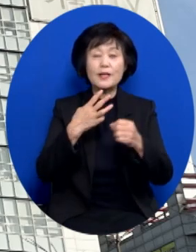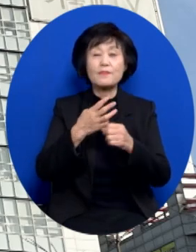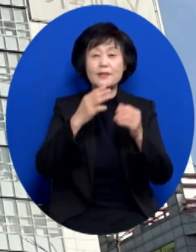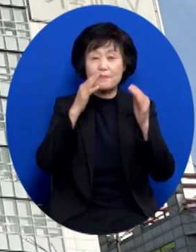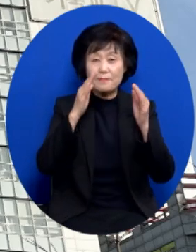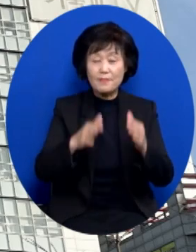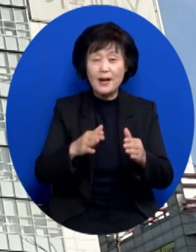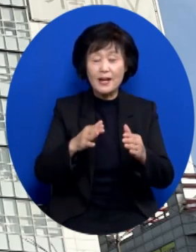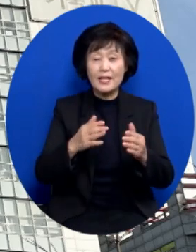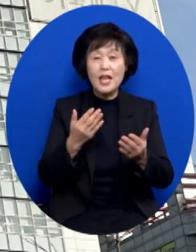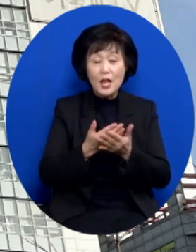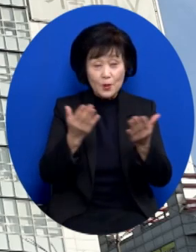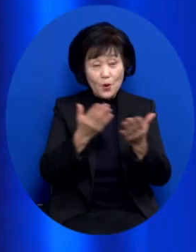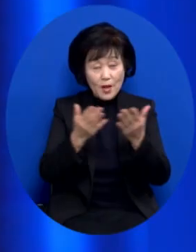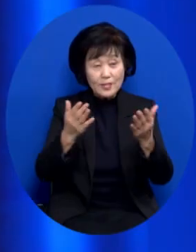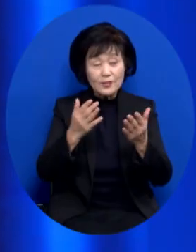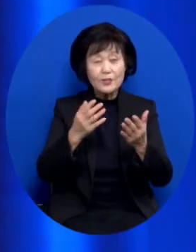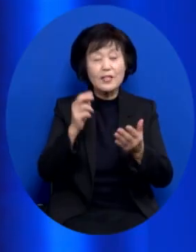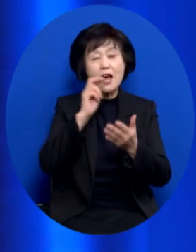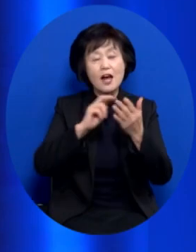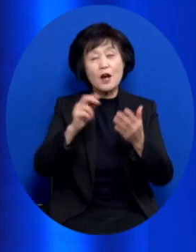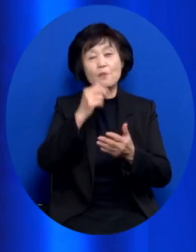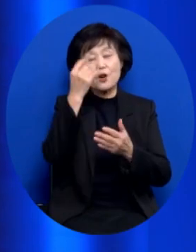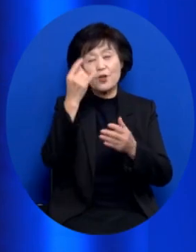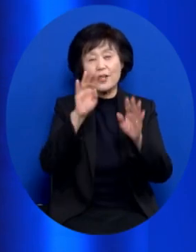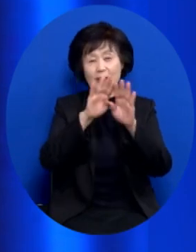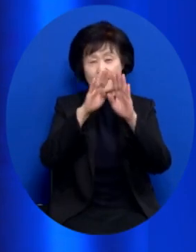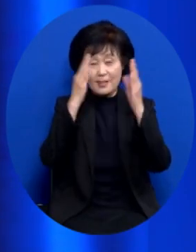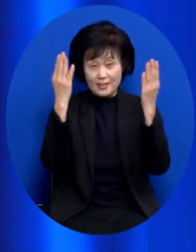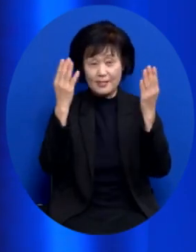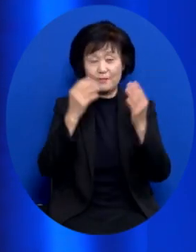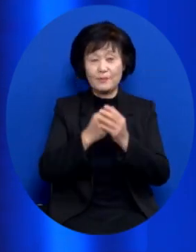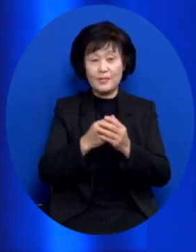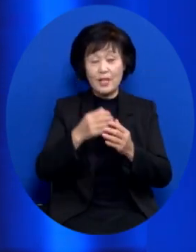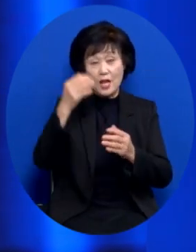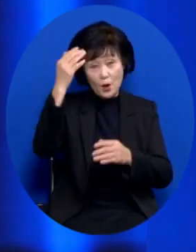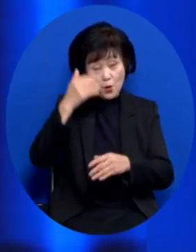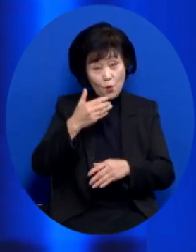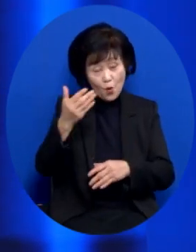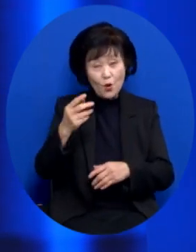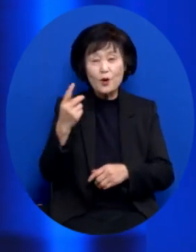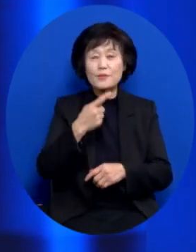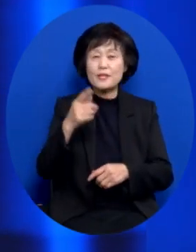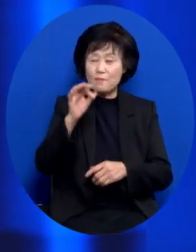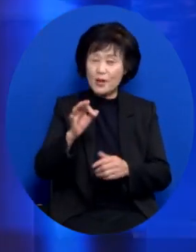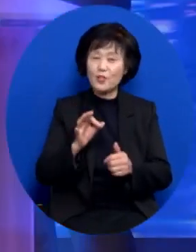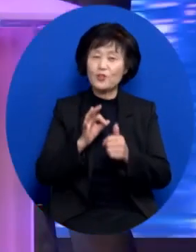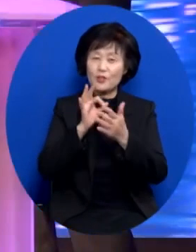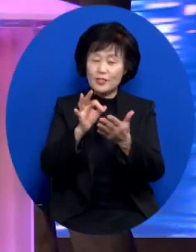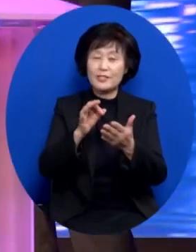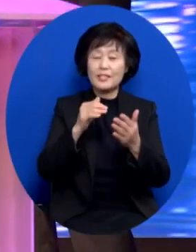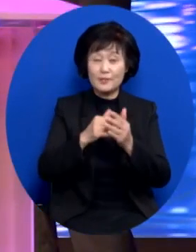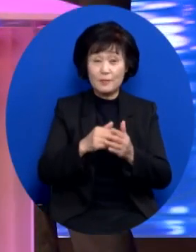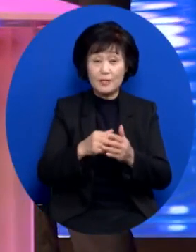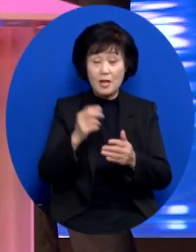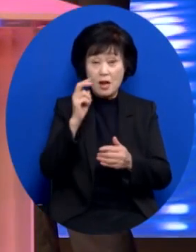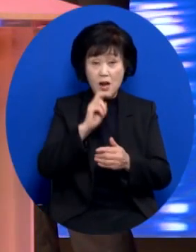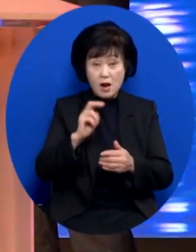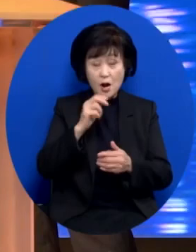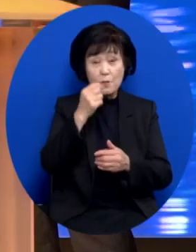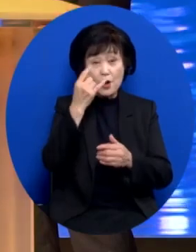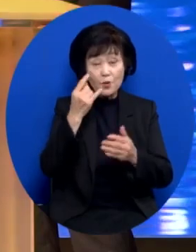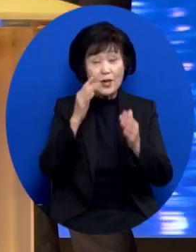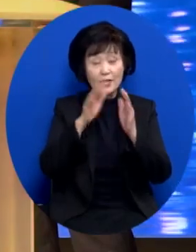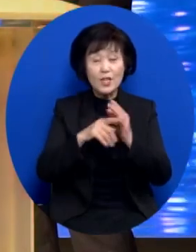자선음악회를 개최했습니다. 운영위원회가 CTS에 방송 제작 후원금 1,000만 원을 전달했습니다. 이어진 음악회에서는